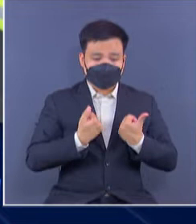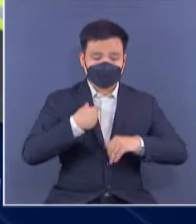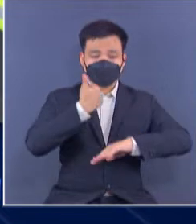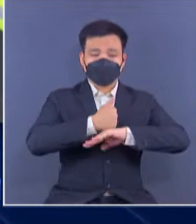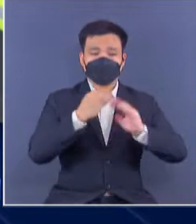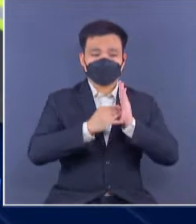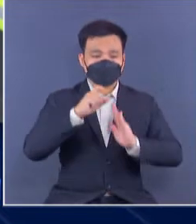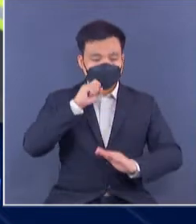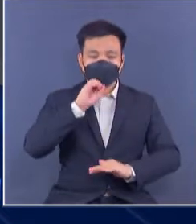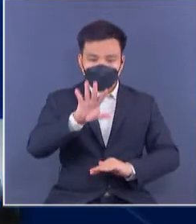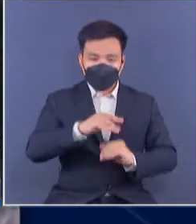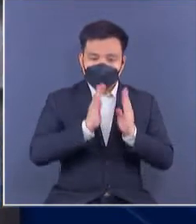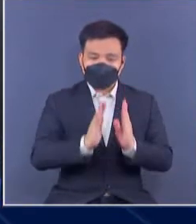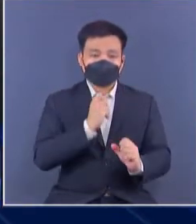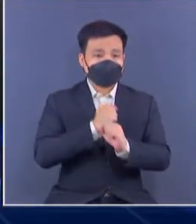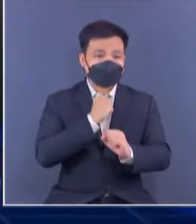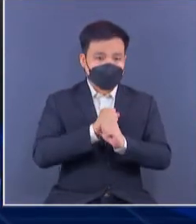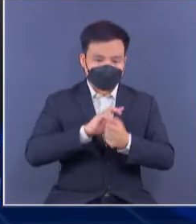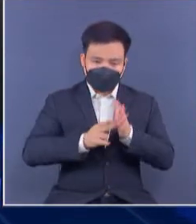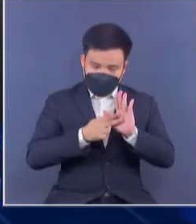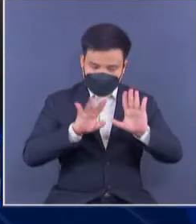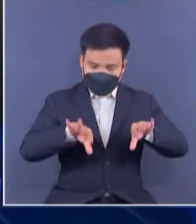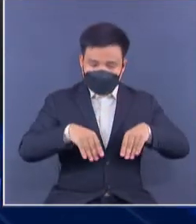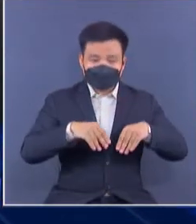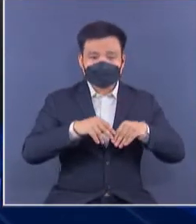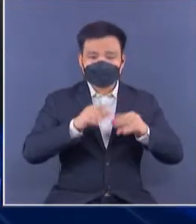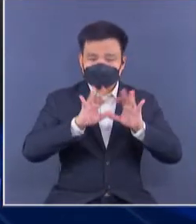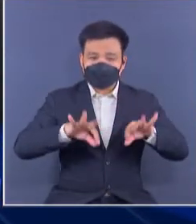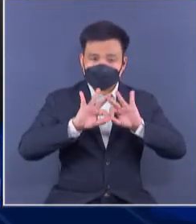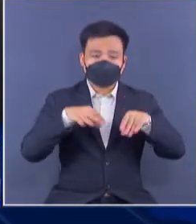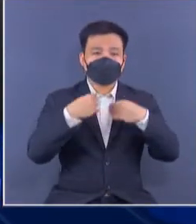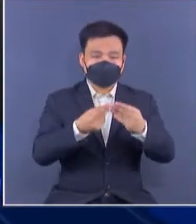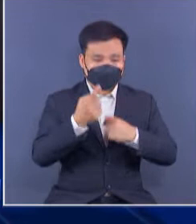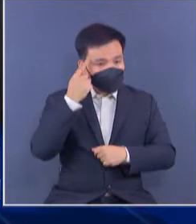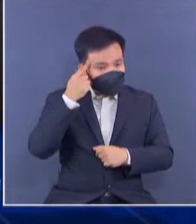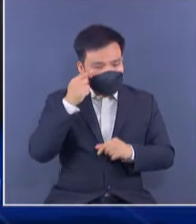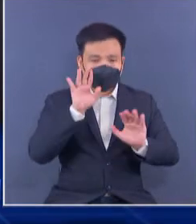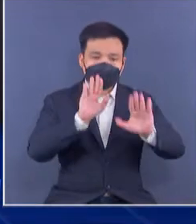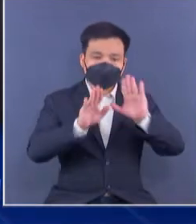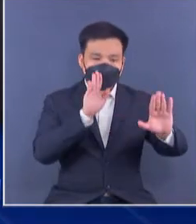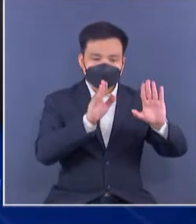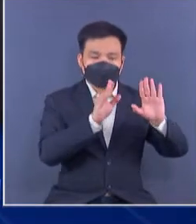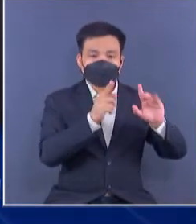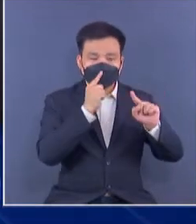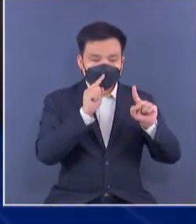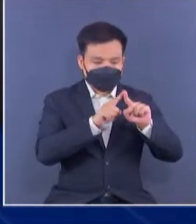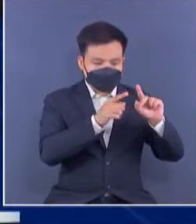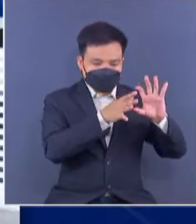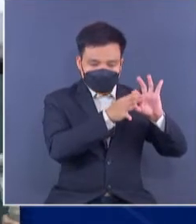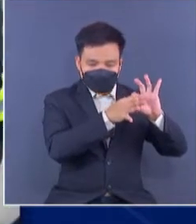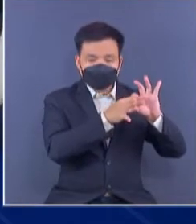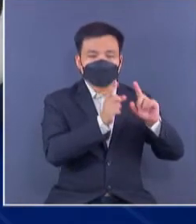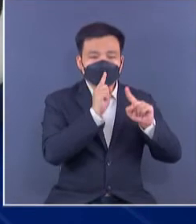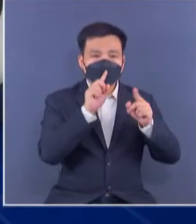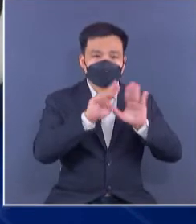พนักงานของเขตเปรียบเสมือนโซ่ข้อสุดท้ายทำไมเป็นส่งเข้าสถานที่ล่ะเป็นจุดเชื่อมต่อกทมกับประชา